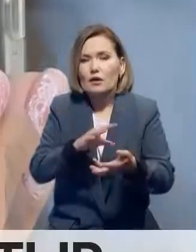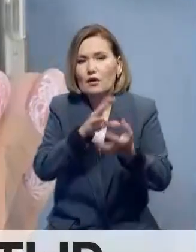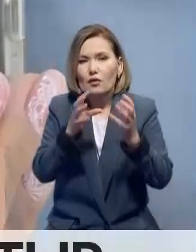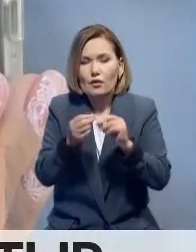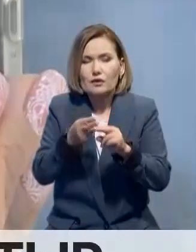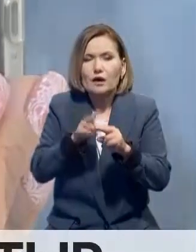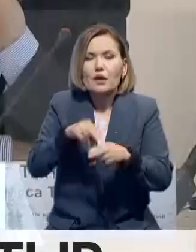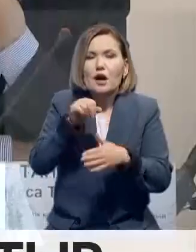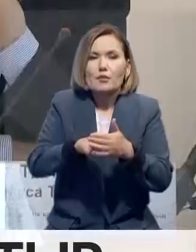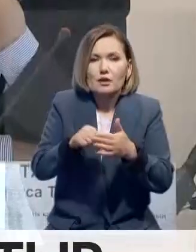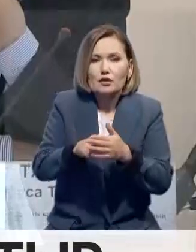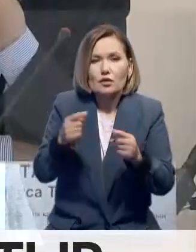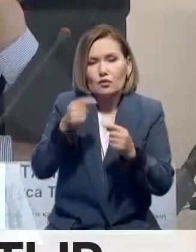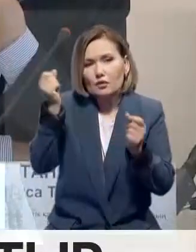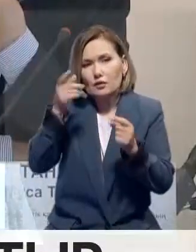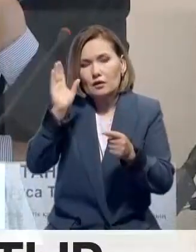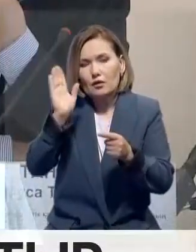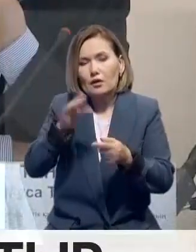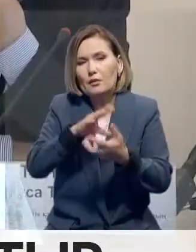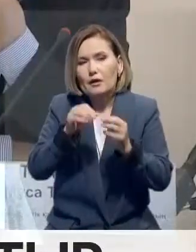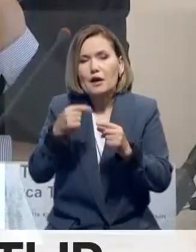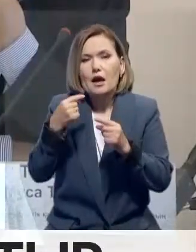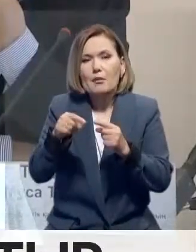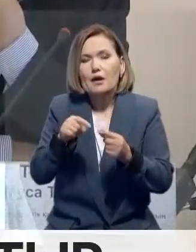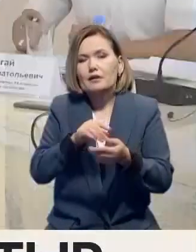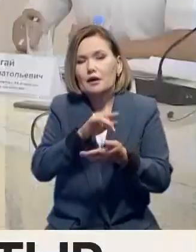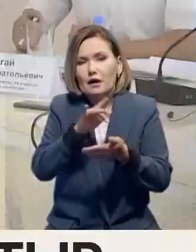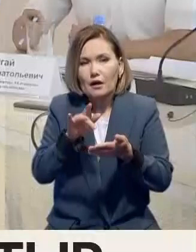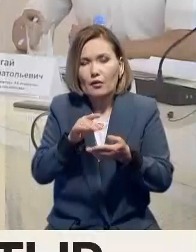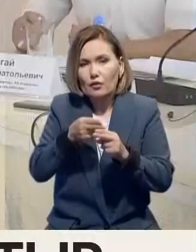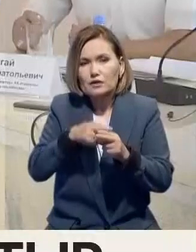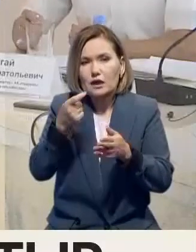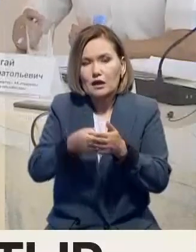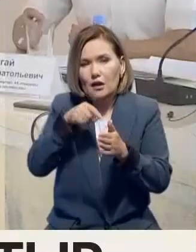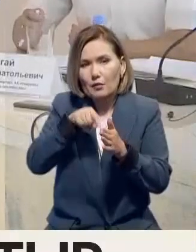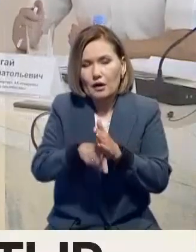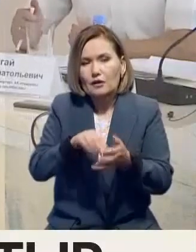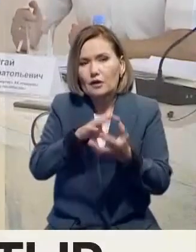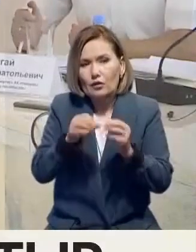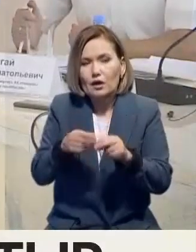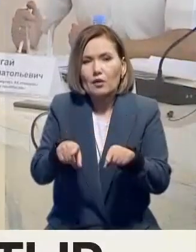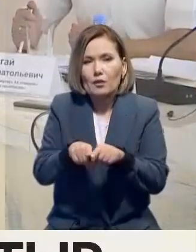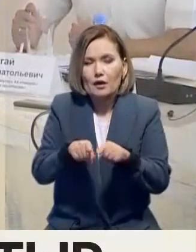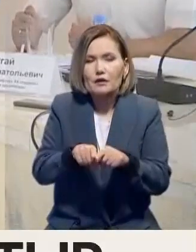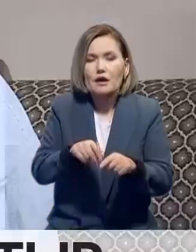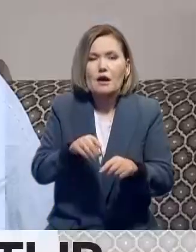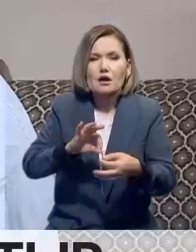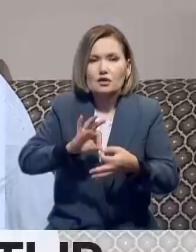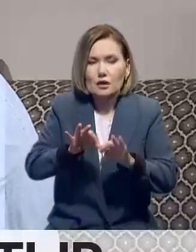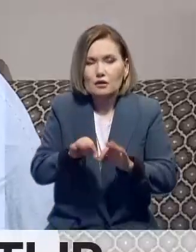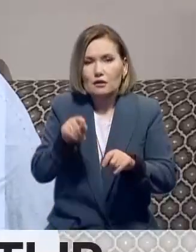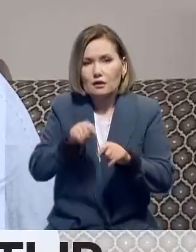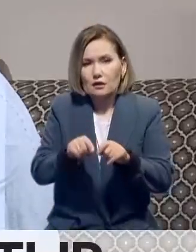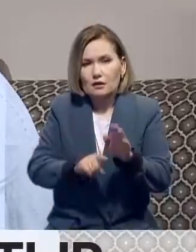ауыстырылған. Мұны компания өкілдері айтты. Басқа шахталардың лентасын ауыстыру үшін дайындап отырған 30 шақырымға жуық осындай материалдың барын айтады. У